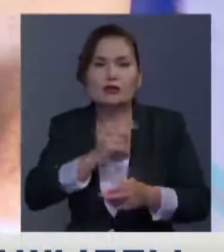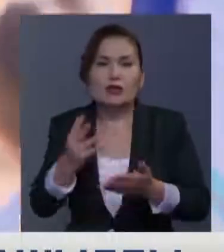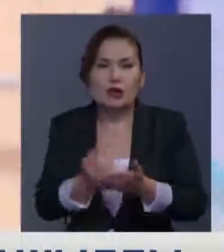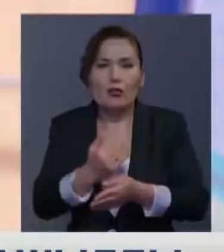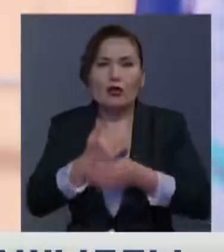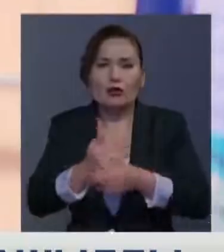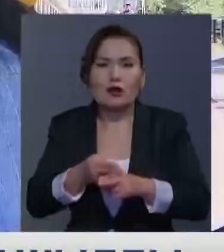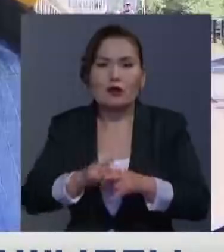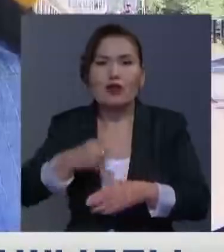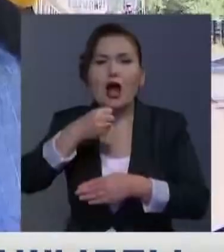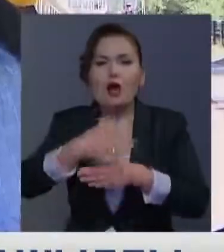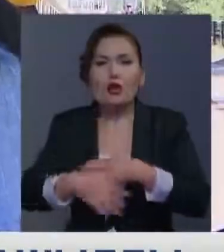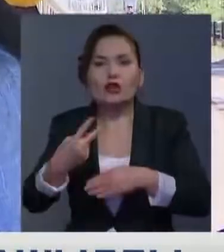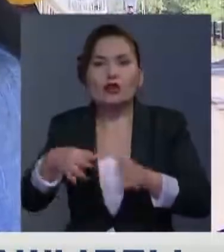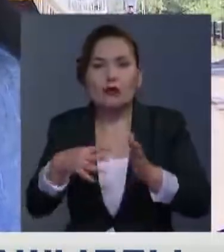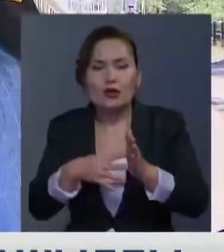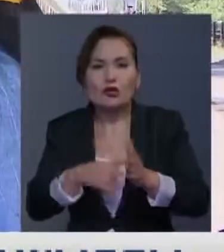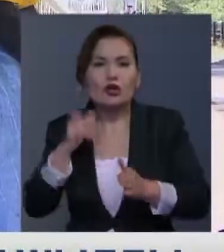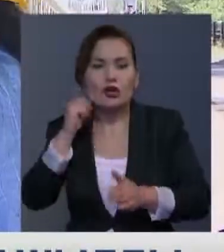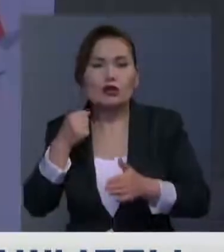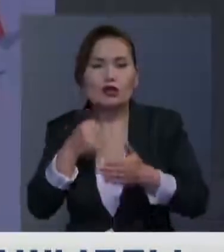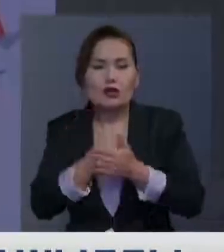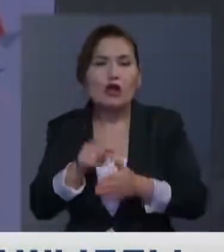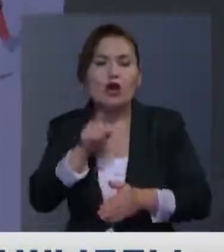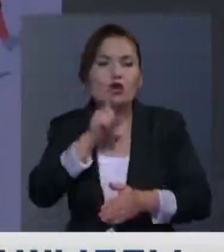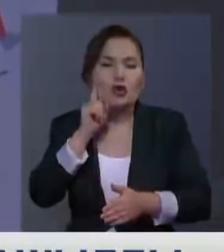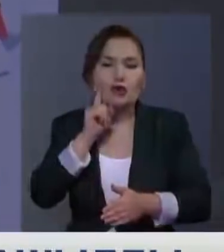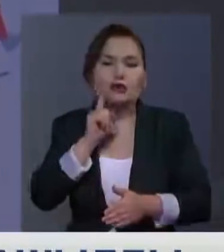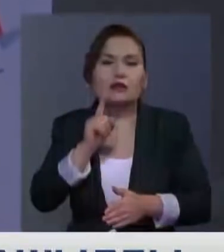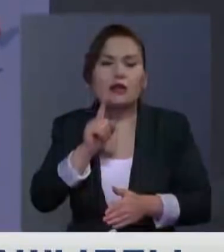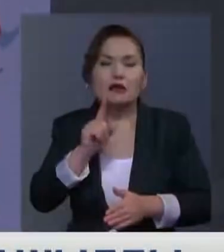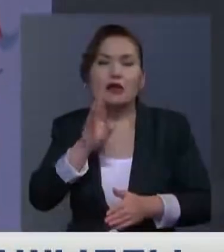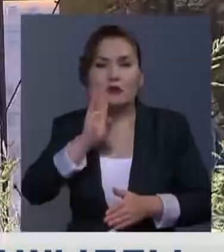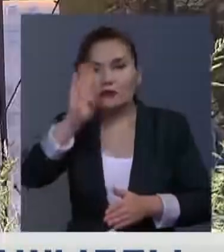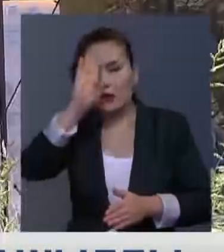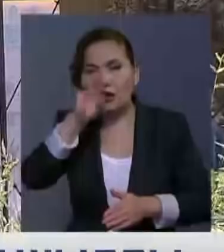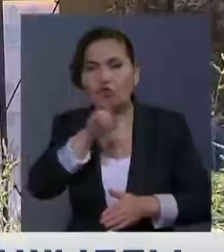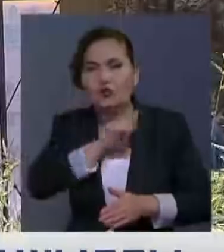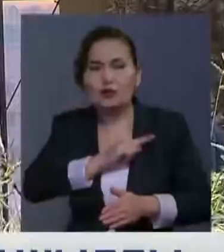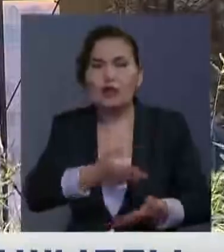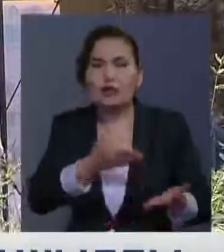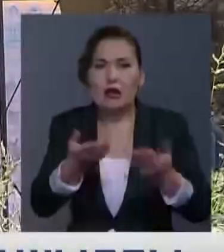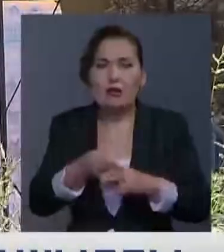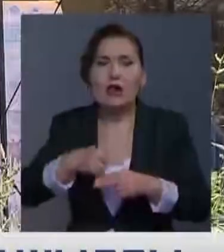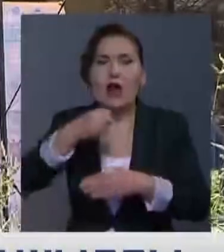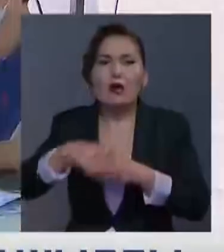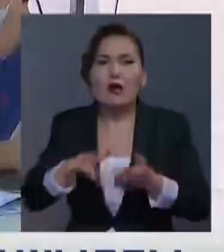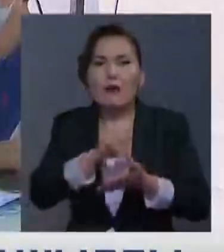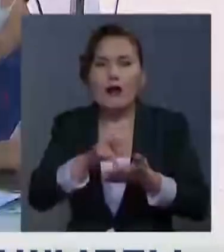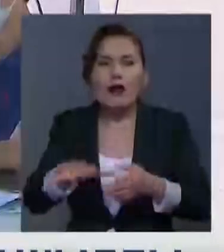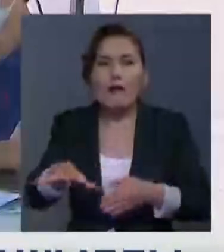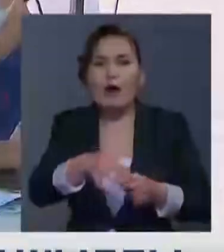бұл орталықтар 29 жасқа дейінгі қыз-жігіттерді жастар тәжірибесі бағдарламасына қатысуға шақырады. Мұндай орталықтар қаланың барлық